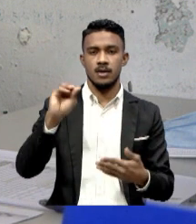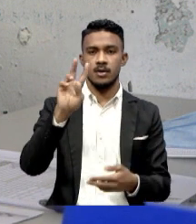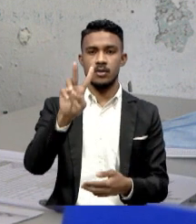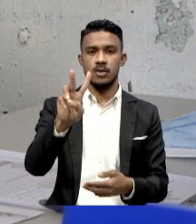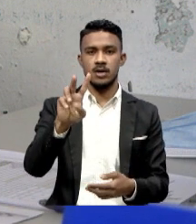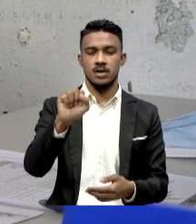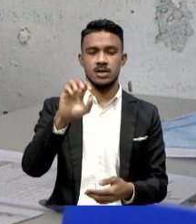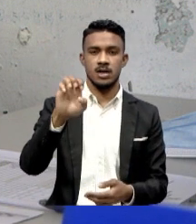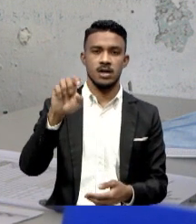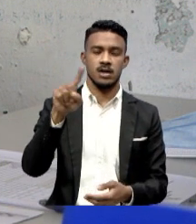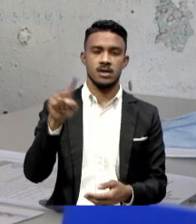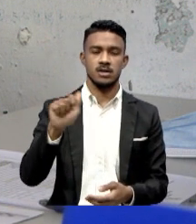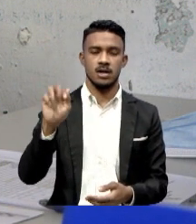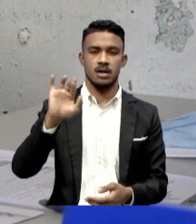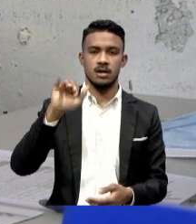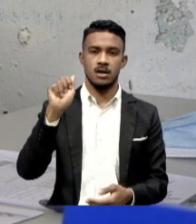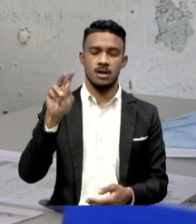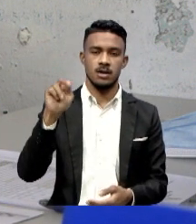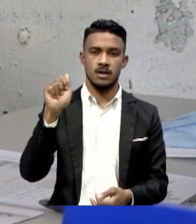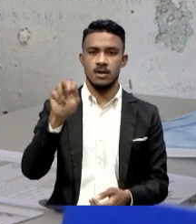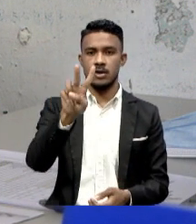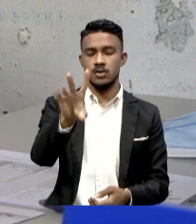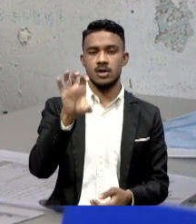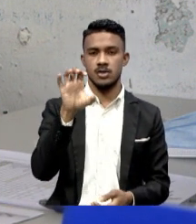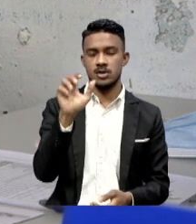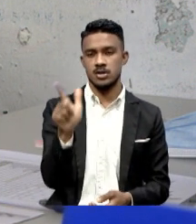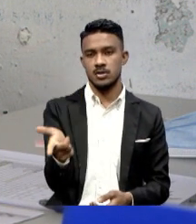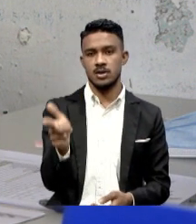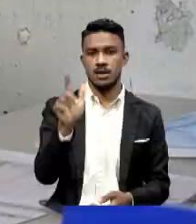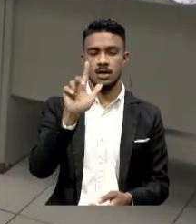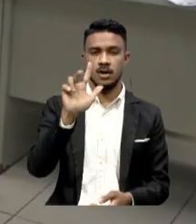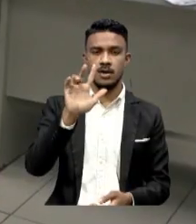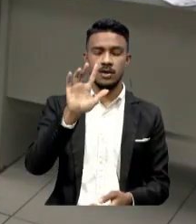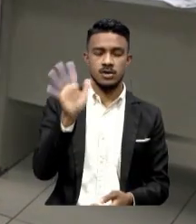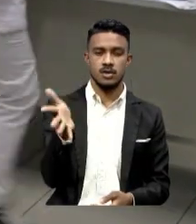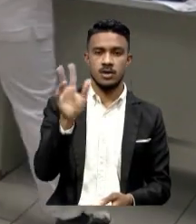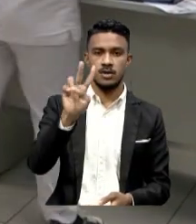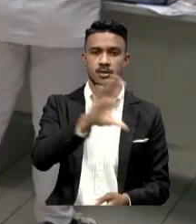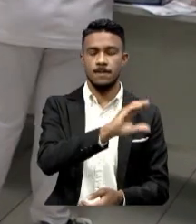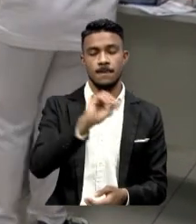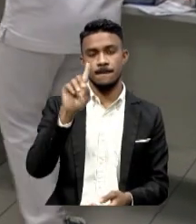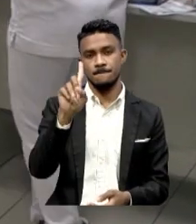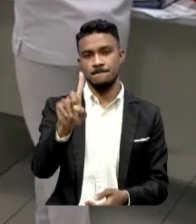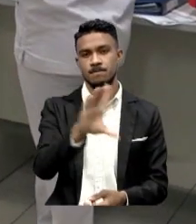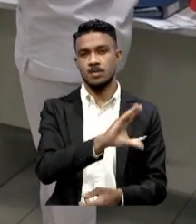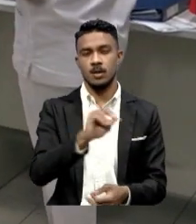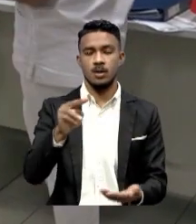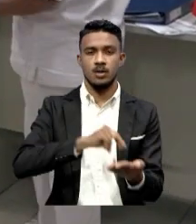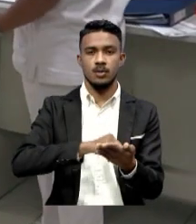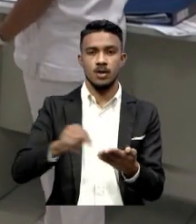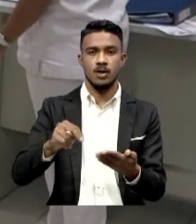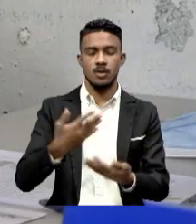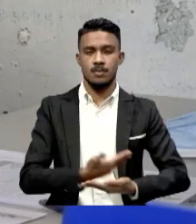cesariana 252, abortos 151. Total, número BBNB